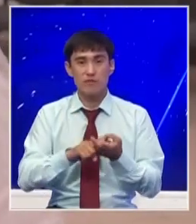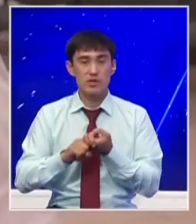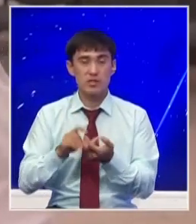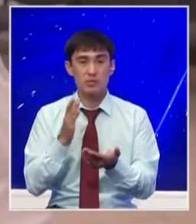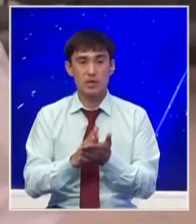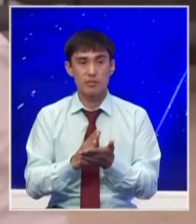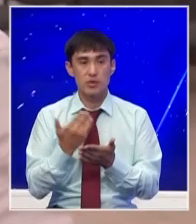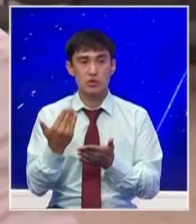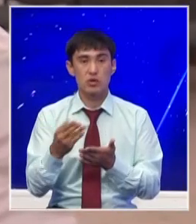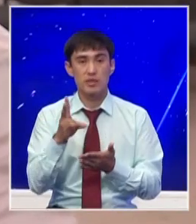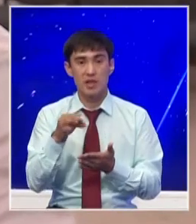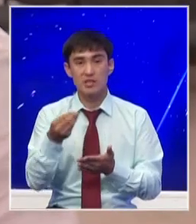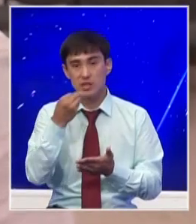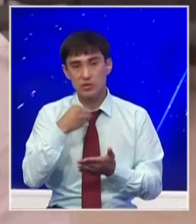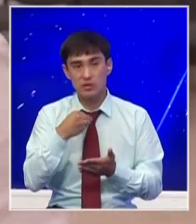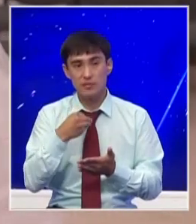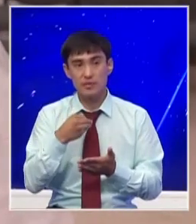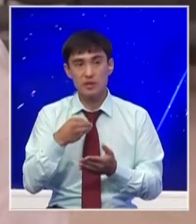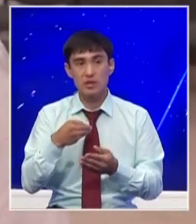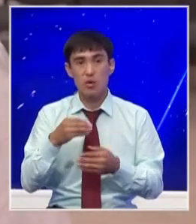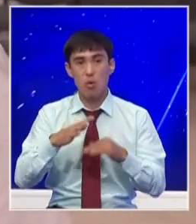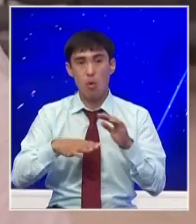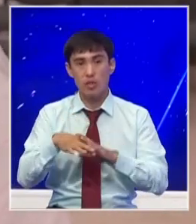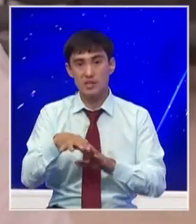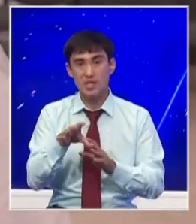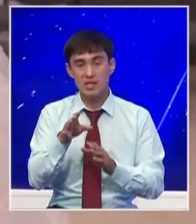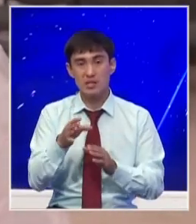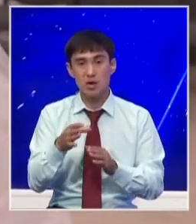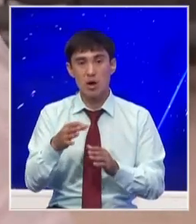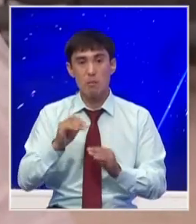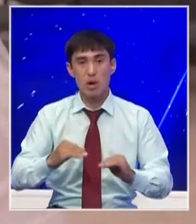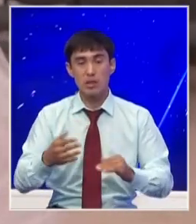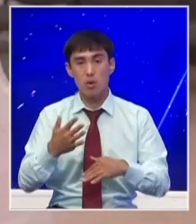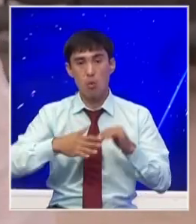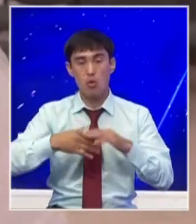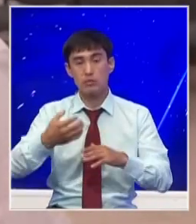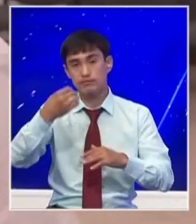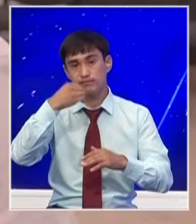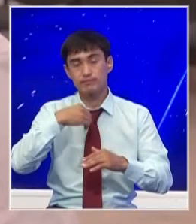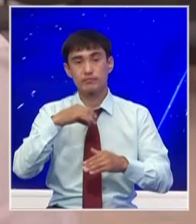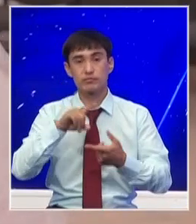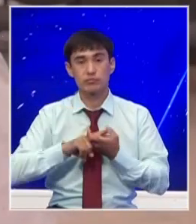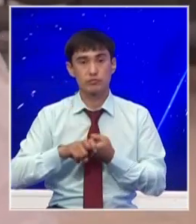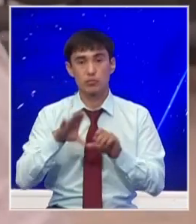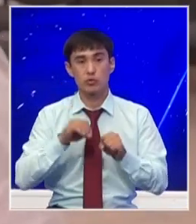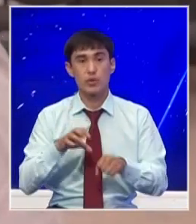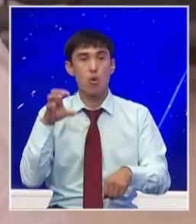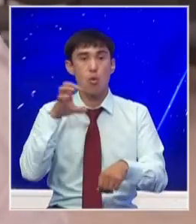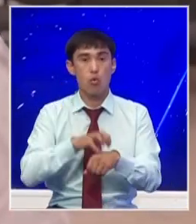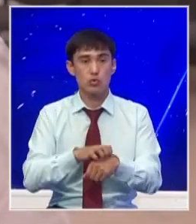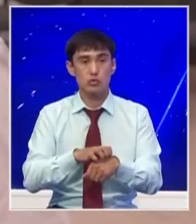болады. Сол нанын жеу арқылы да ослюнение, қолына сілекей жағылады. Сол арқылы да жаңағы микробтар өтуі мүмкін. Укус,